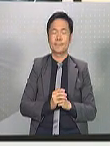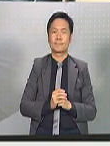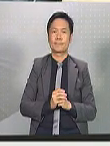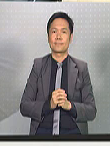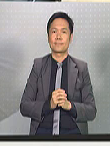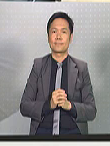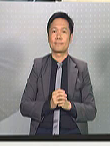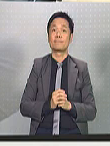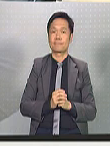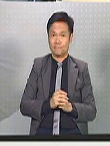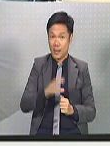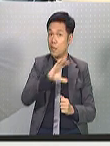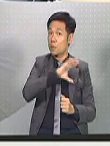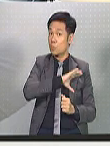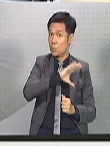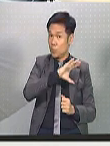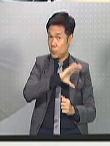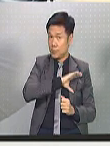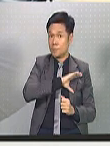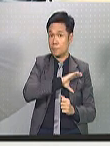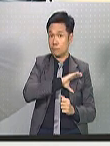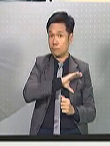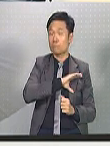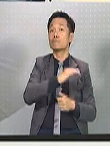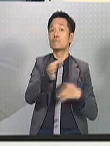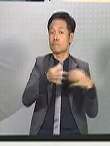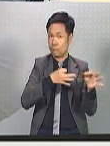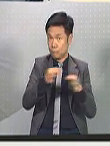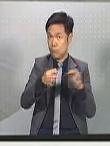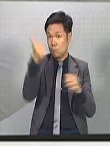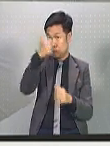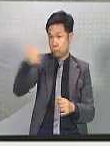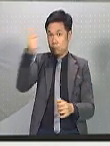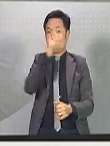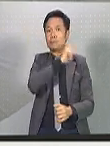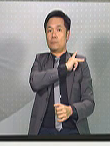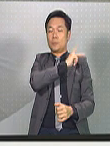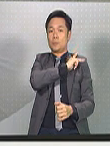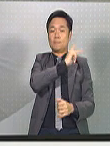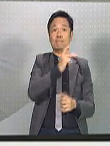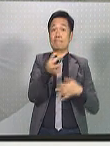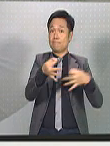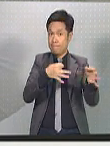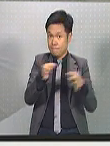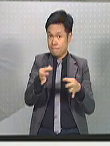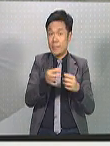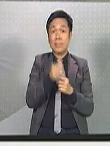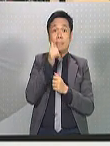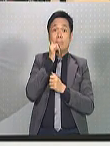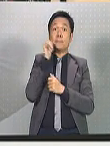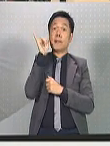tulis melaporkan pihak diare melalui ketua polis negara melaporkan bahwa semalam